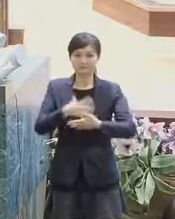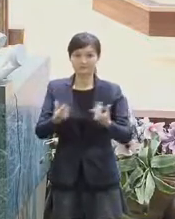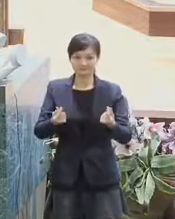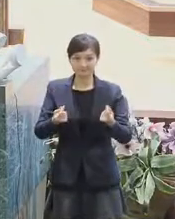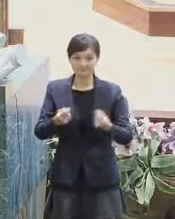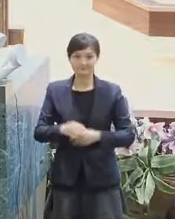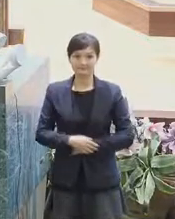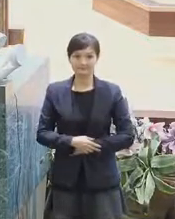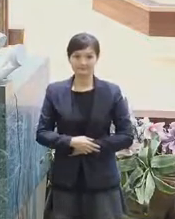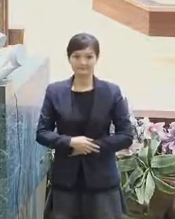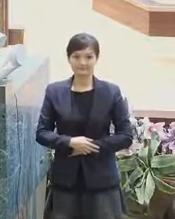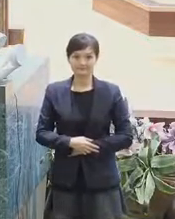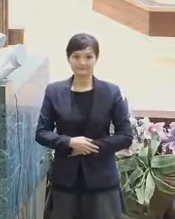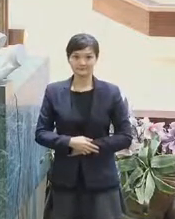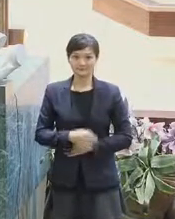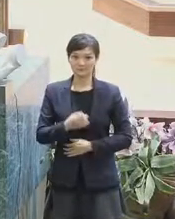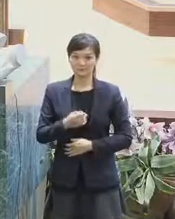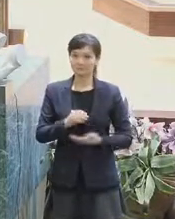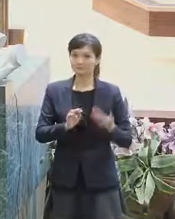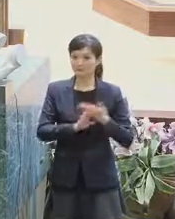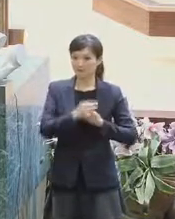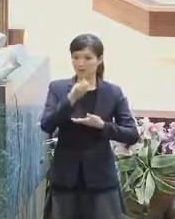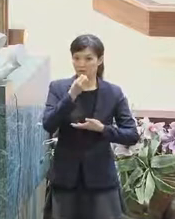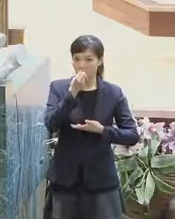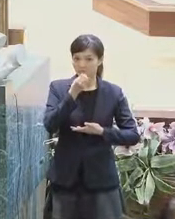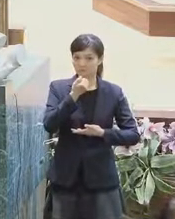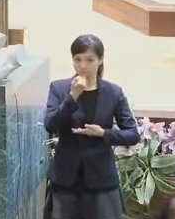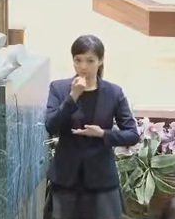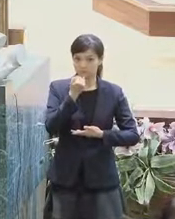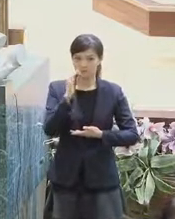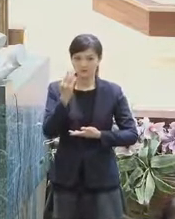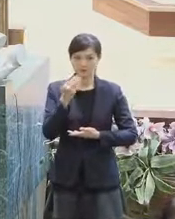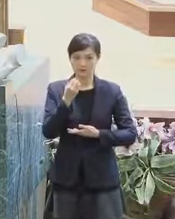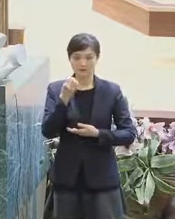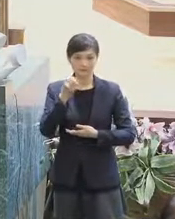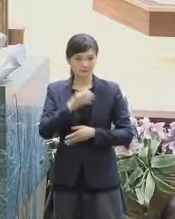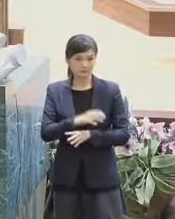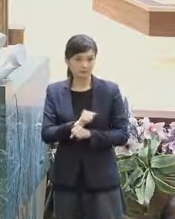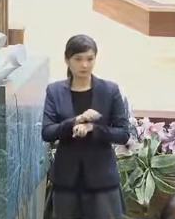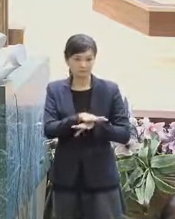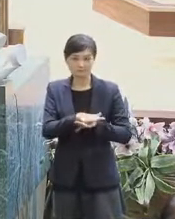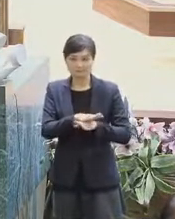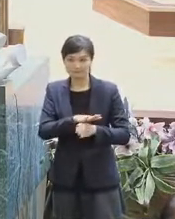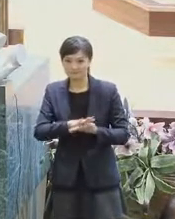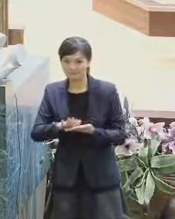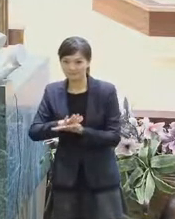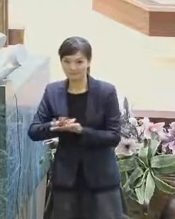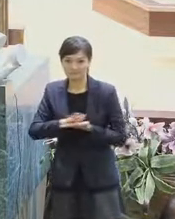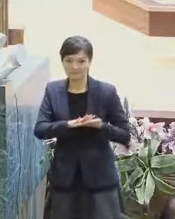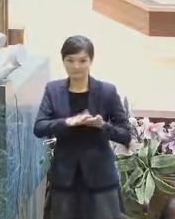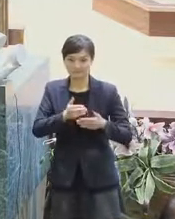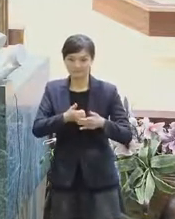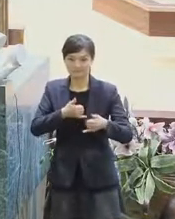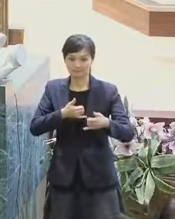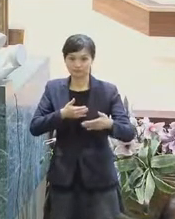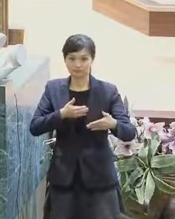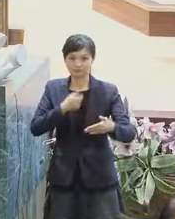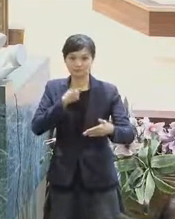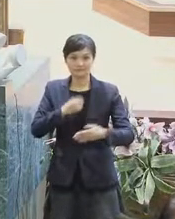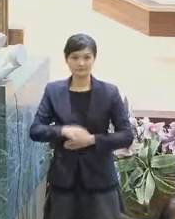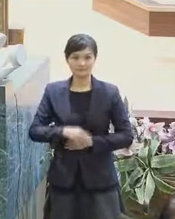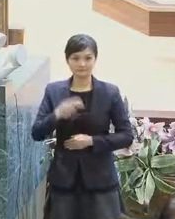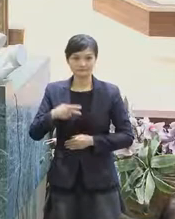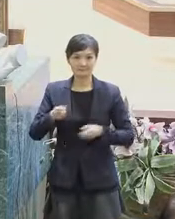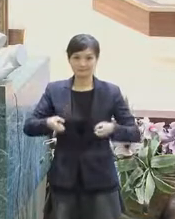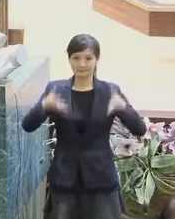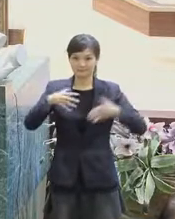室内的话，可以饮食，但是请注意清洁，并且注意保持社交距离。除了这几个场馆之外，在这栋大